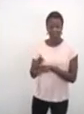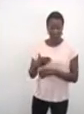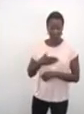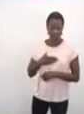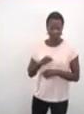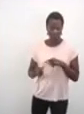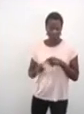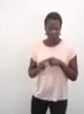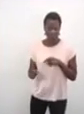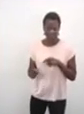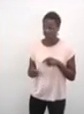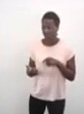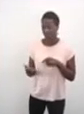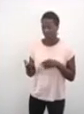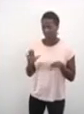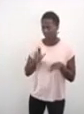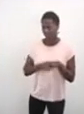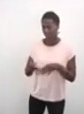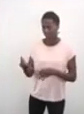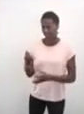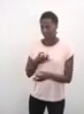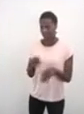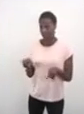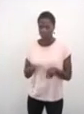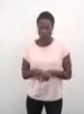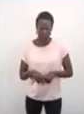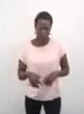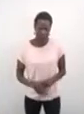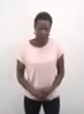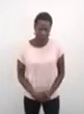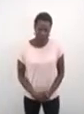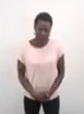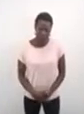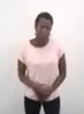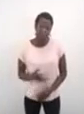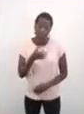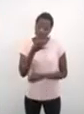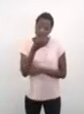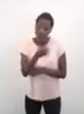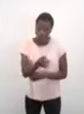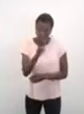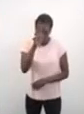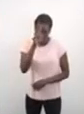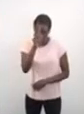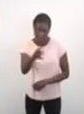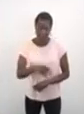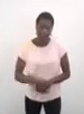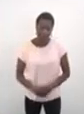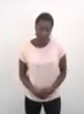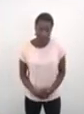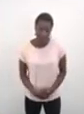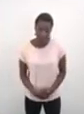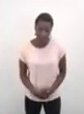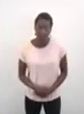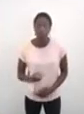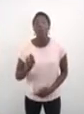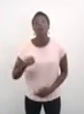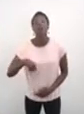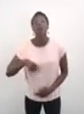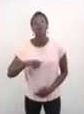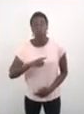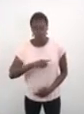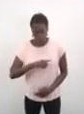le regrette. Disons-le, je le dis sincèrement, nous ne sommes pas à la hauteur et nous n'avons pas